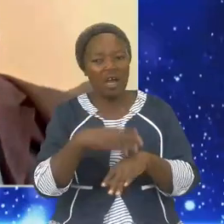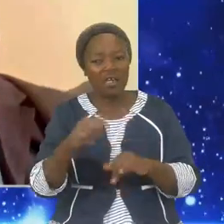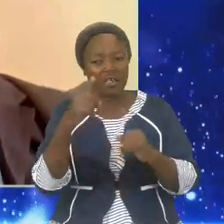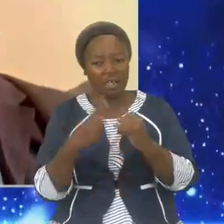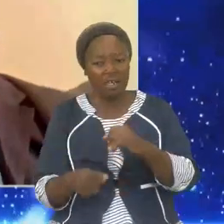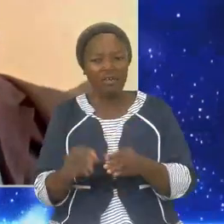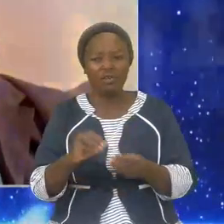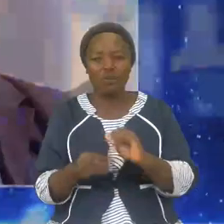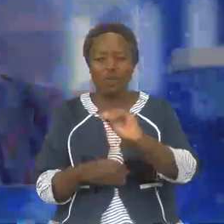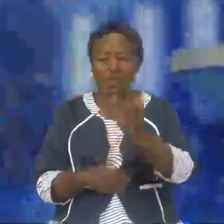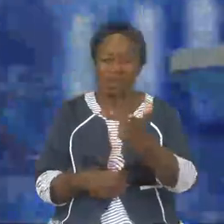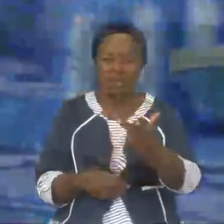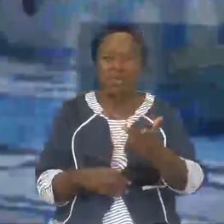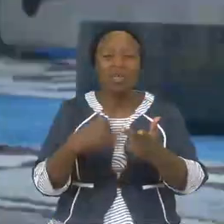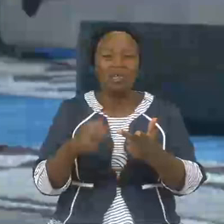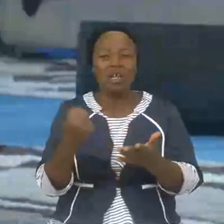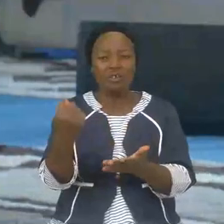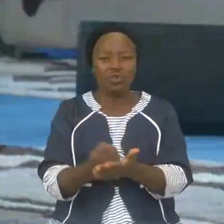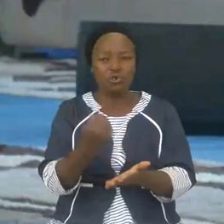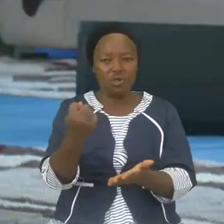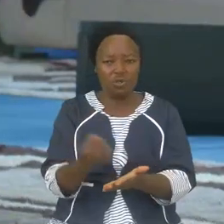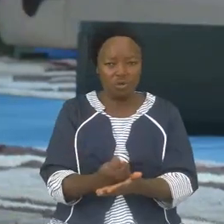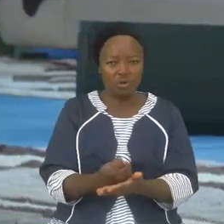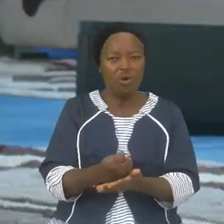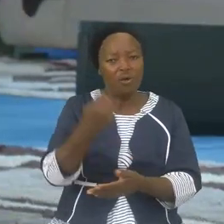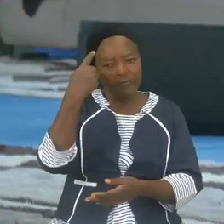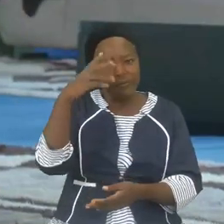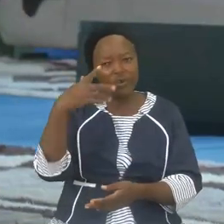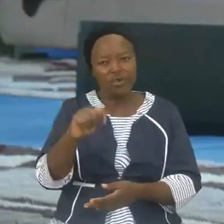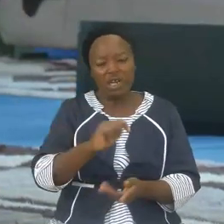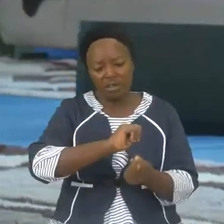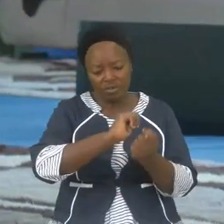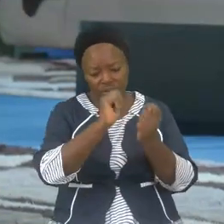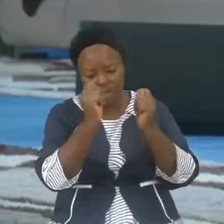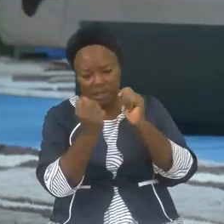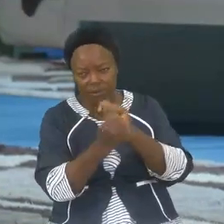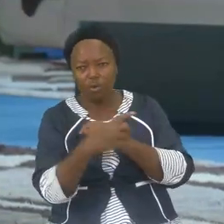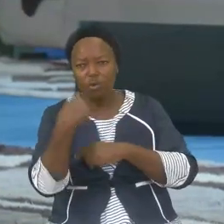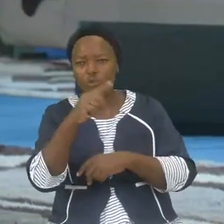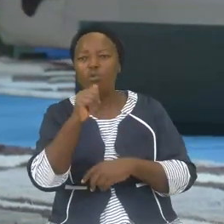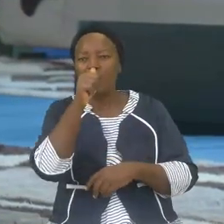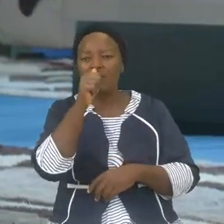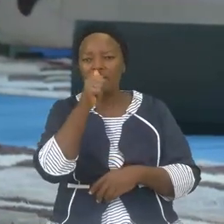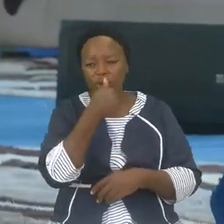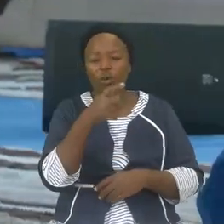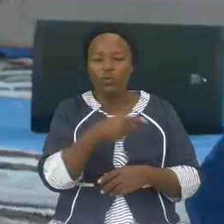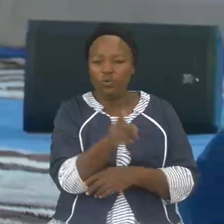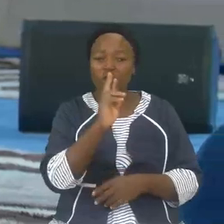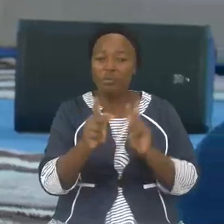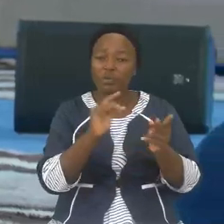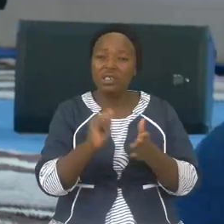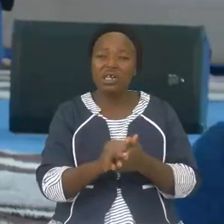numéro 3, le trésor pour le transformer